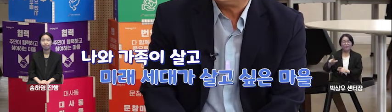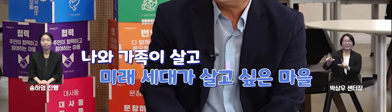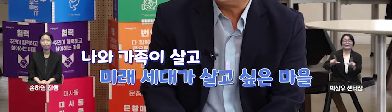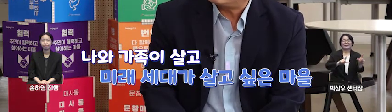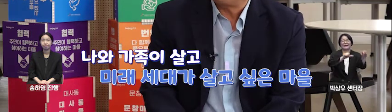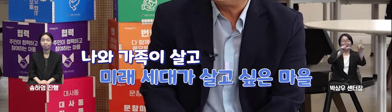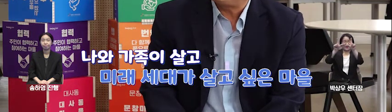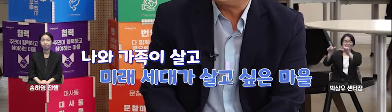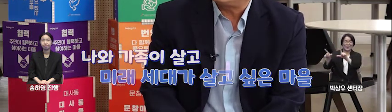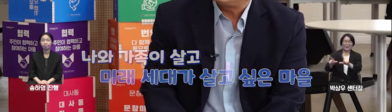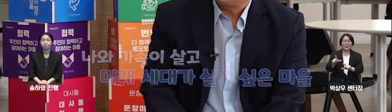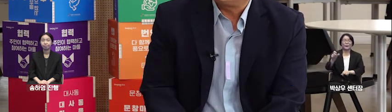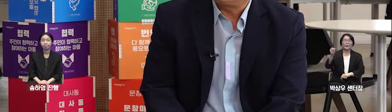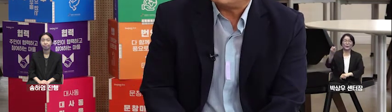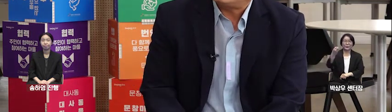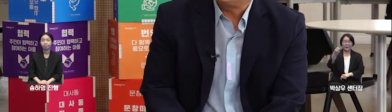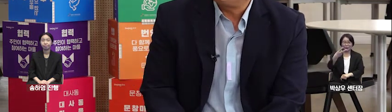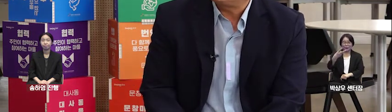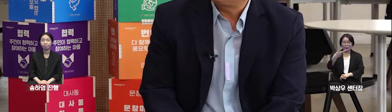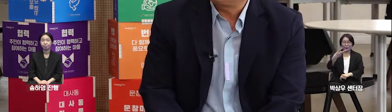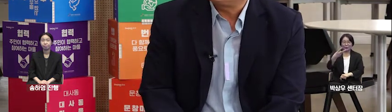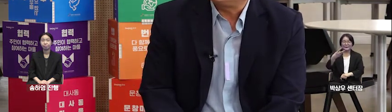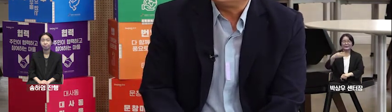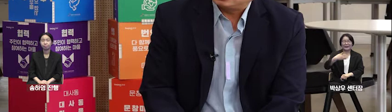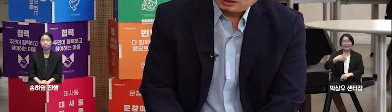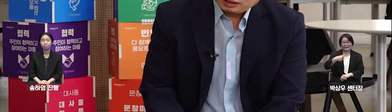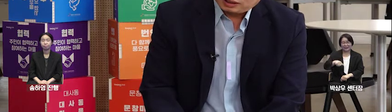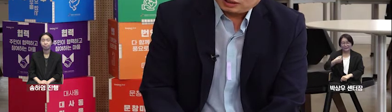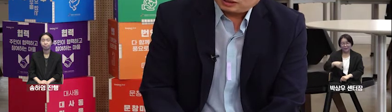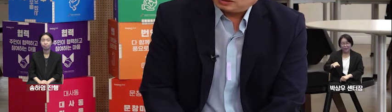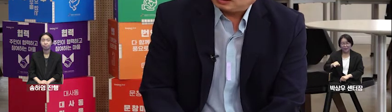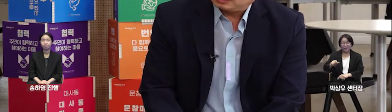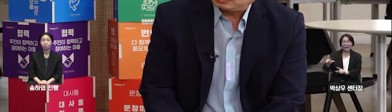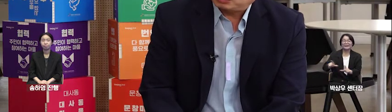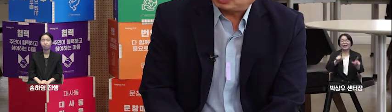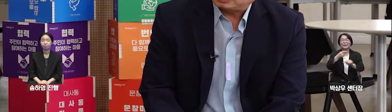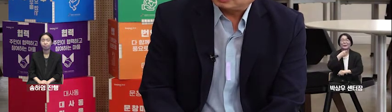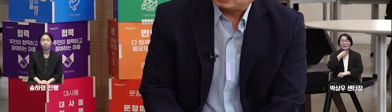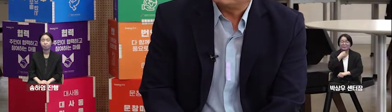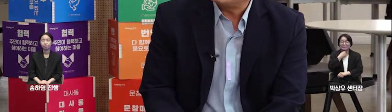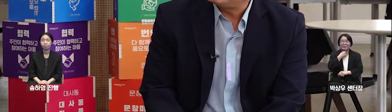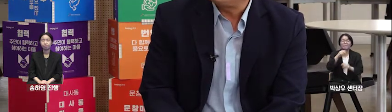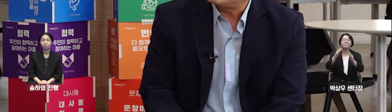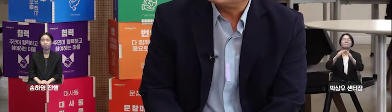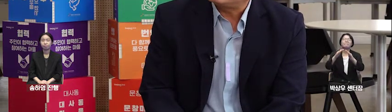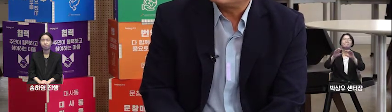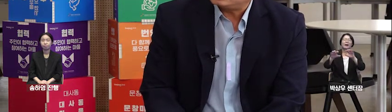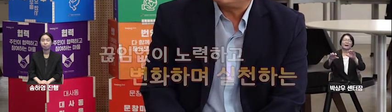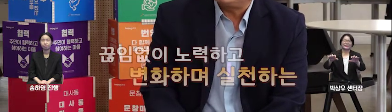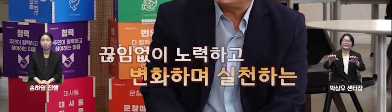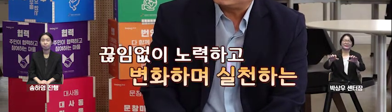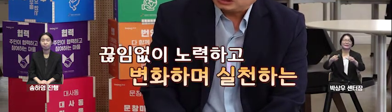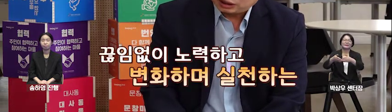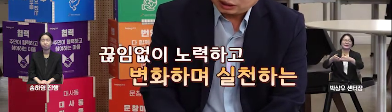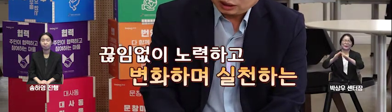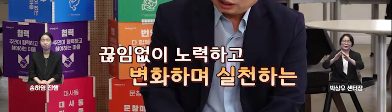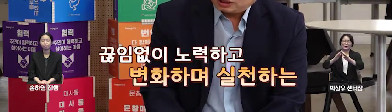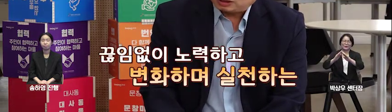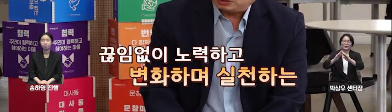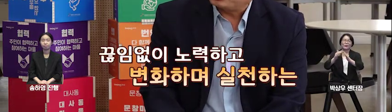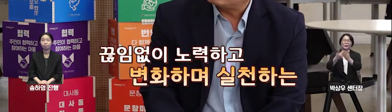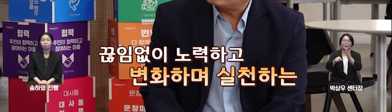그 아이들이 살고 싶은 그런 마을을 만들어내는 뭐 그런 것들을 위해서 끊임없이